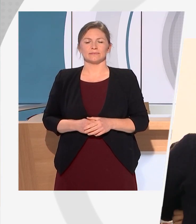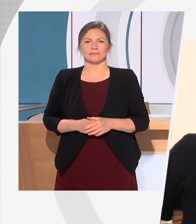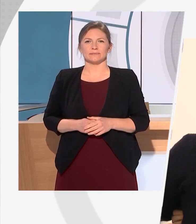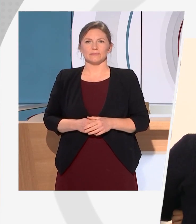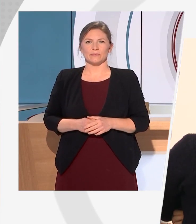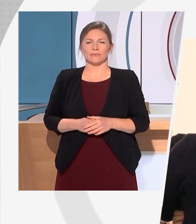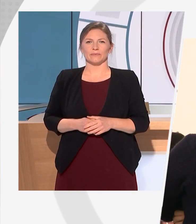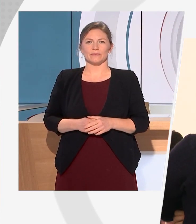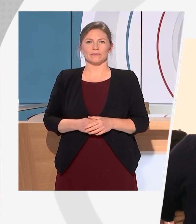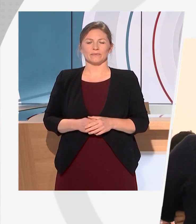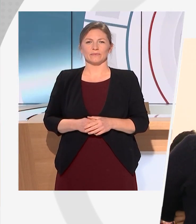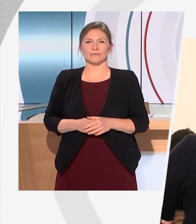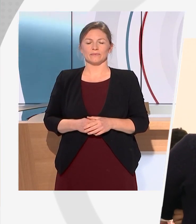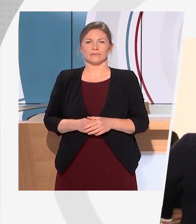personnes.